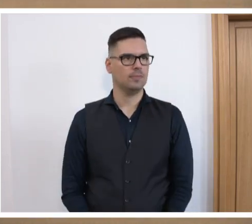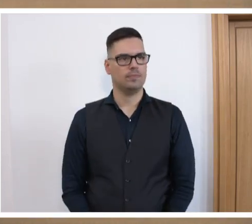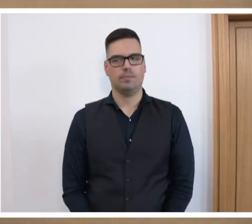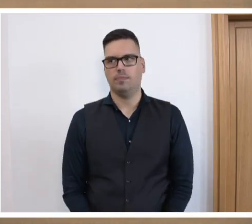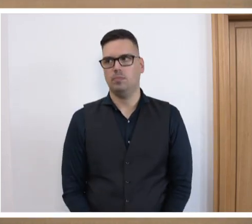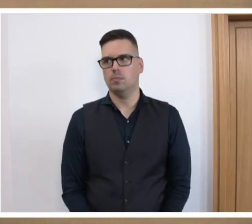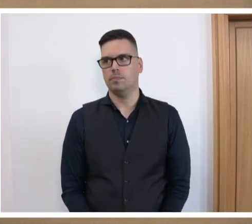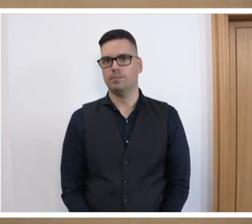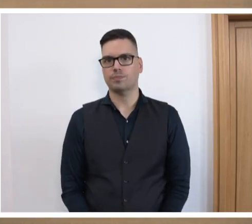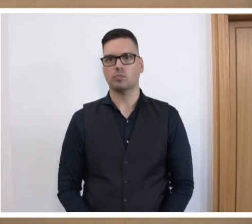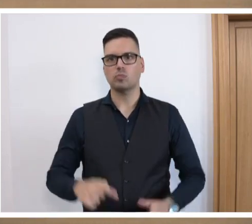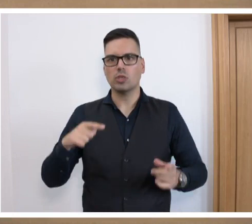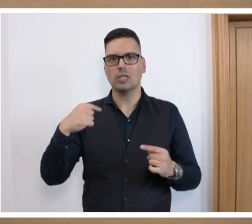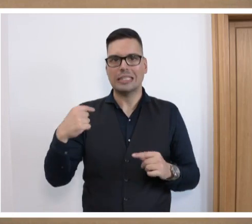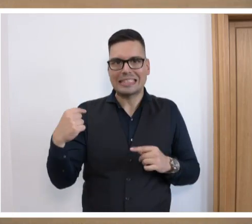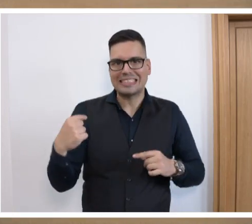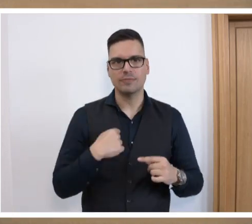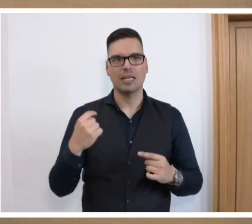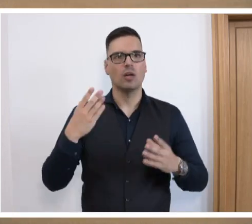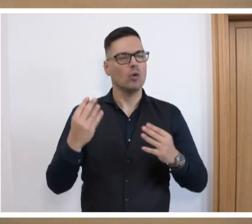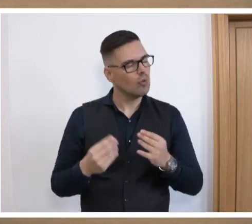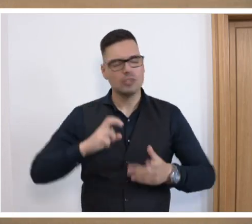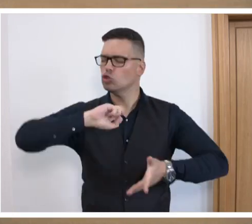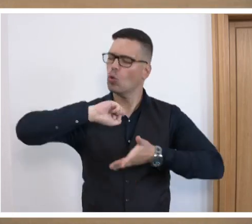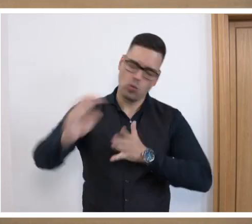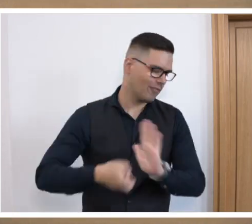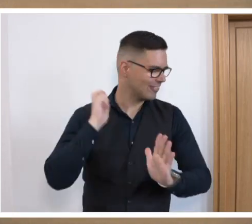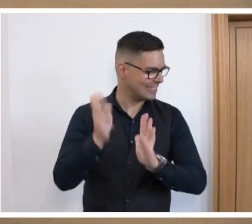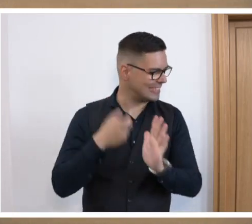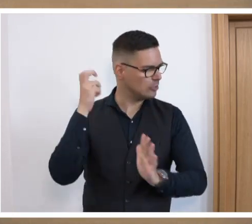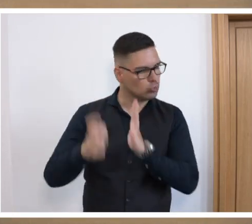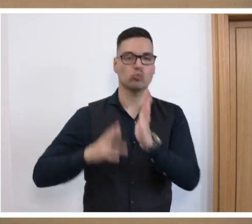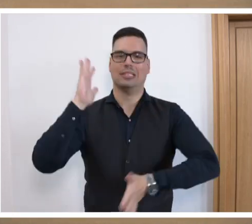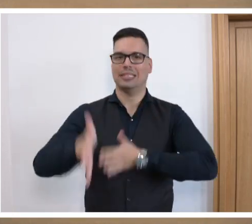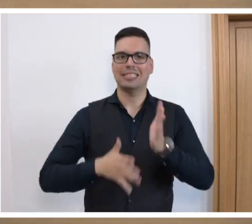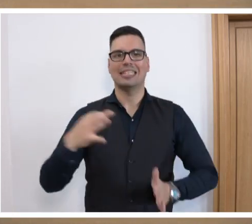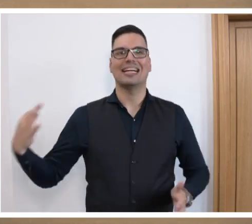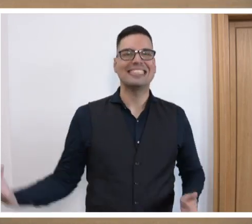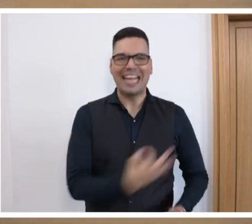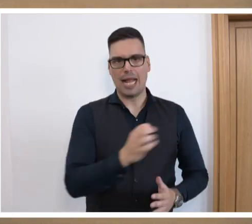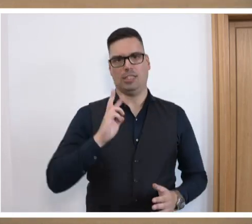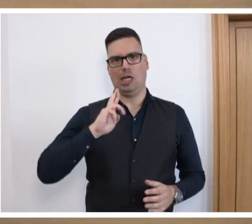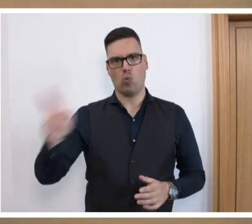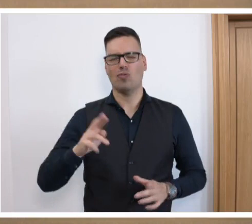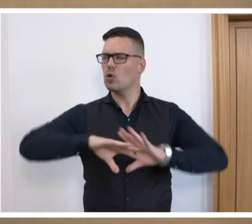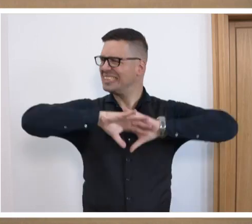Und wir können es nicht oft genug betonen, der saarländische Rundfunk,